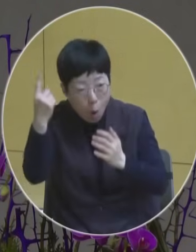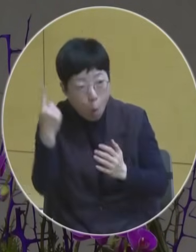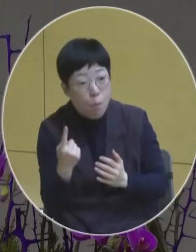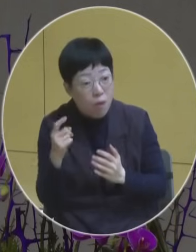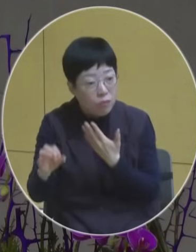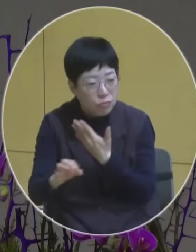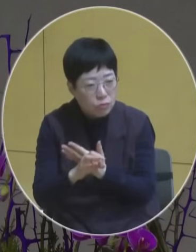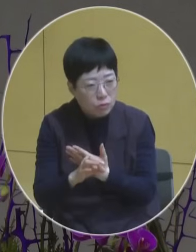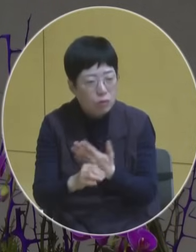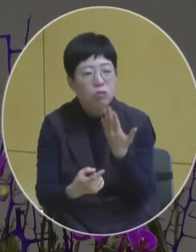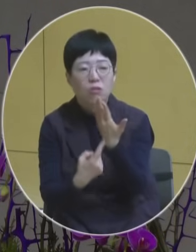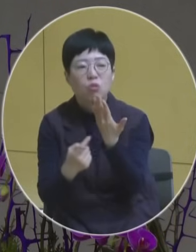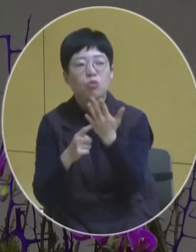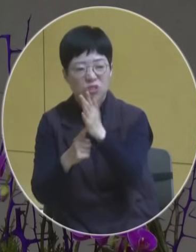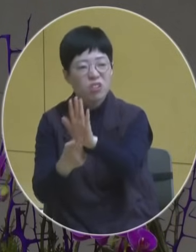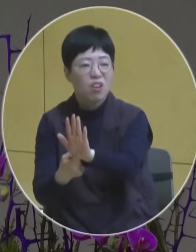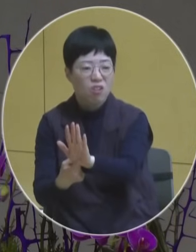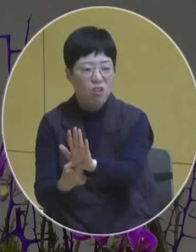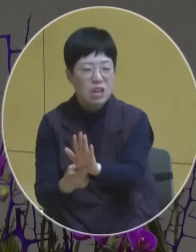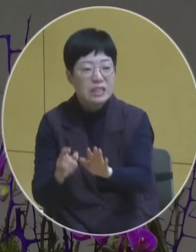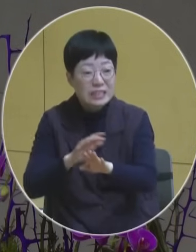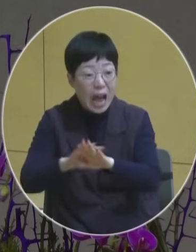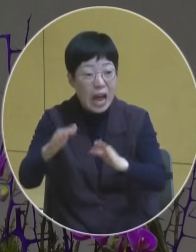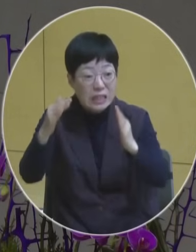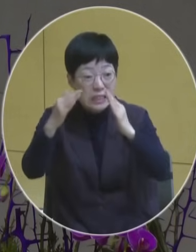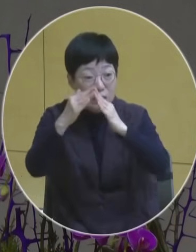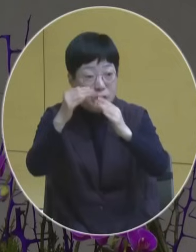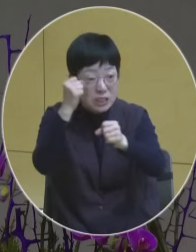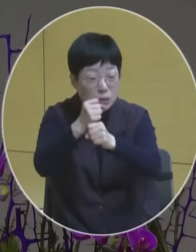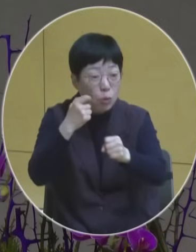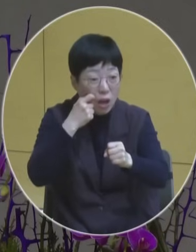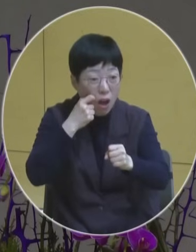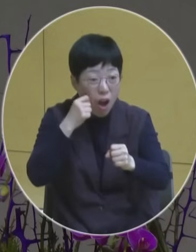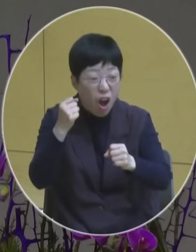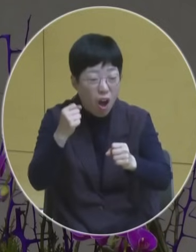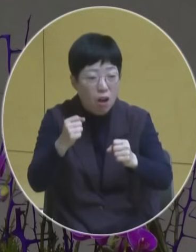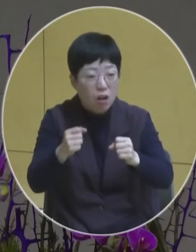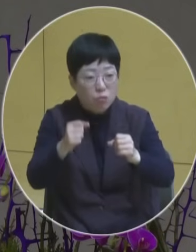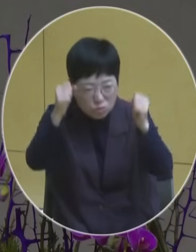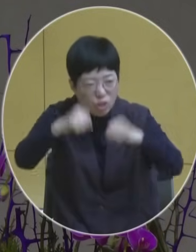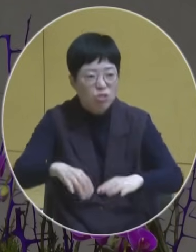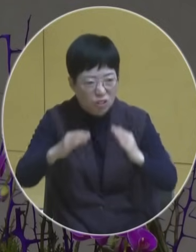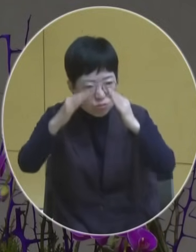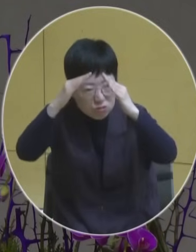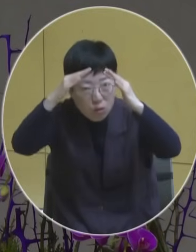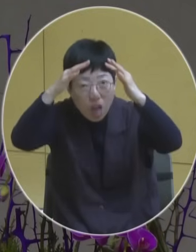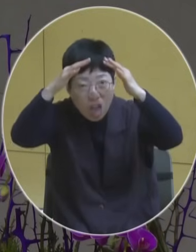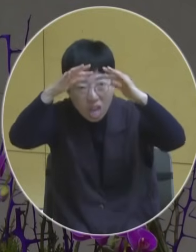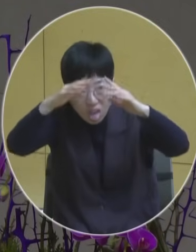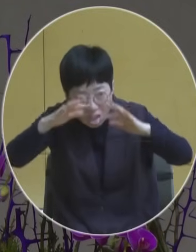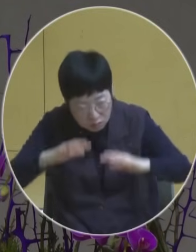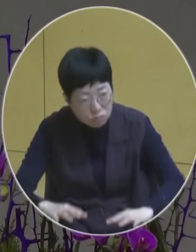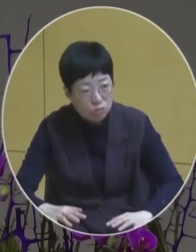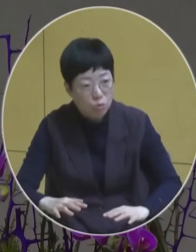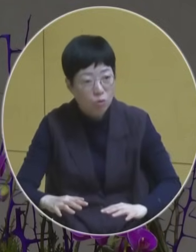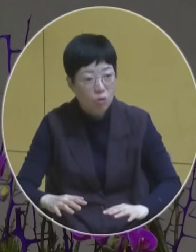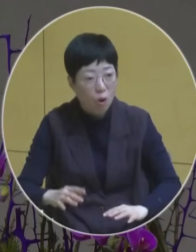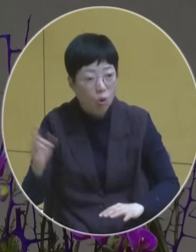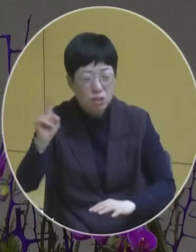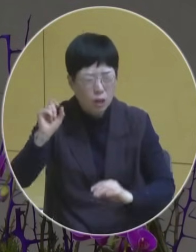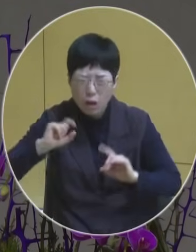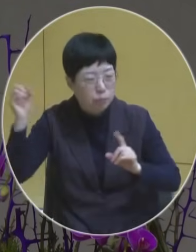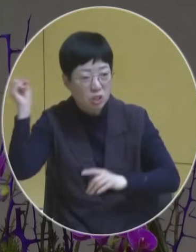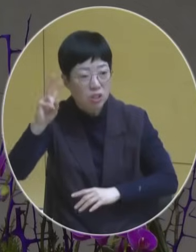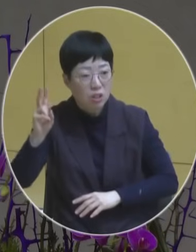올 때 드러나게 되었어요. 잘 짓지 못한 집은 무너지게 되어 있습니다. 와르르 무너집니다. 어느 날